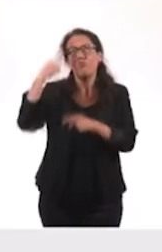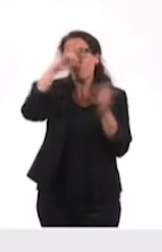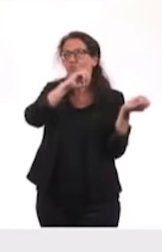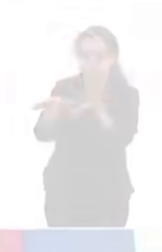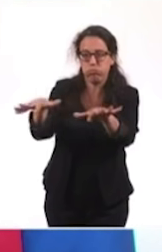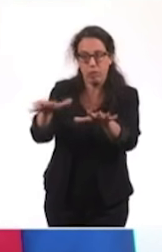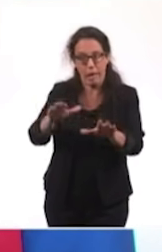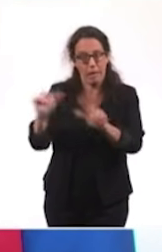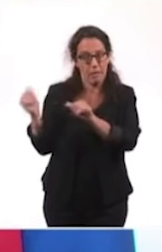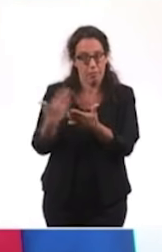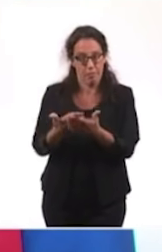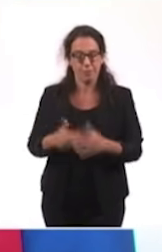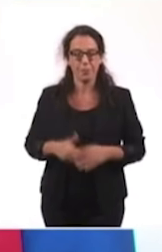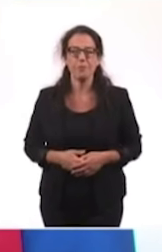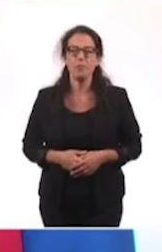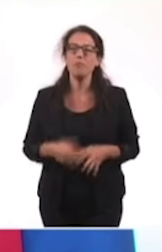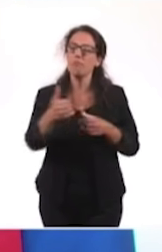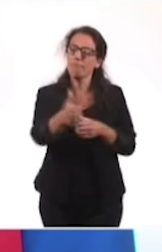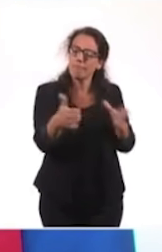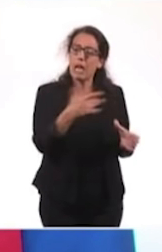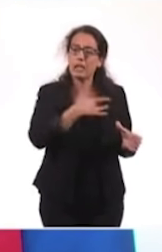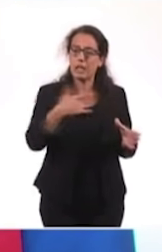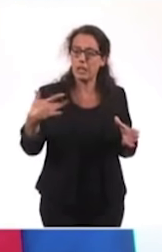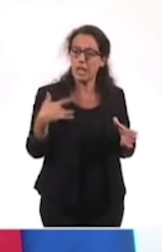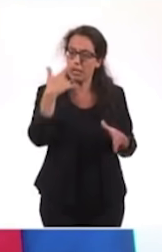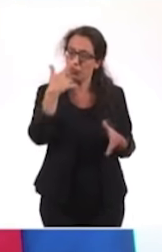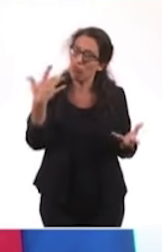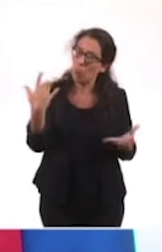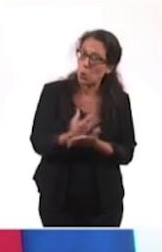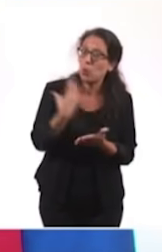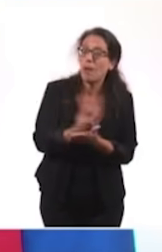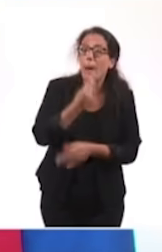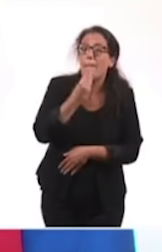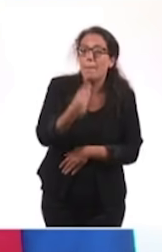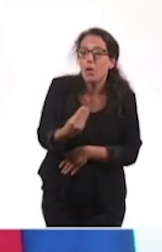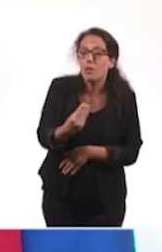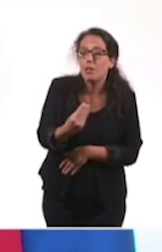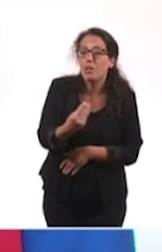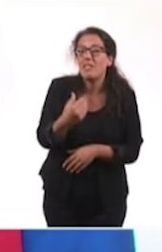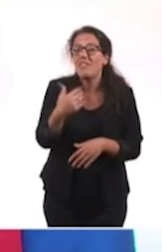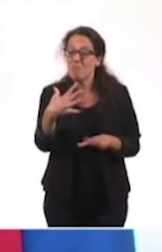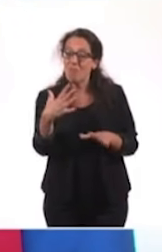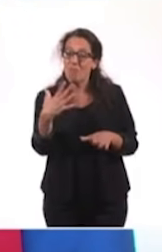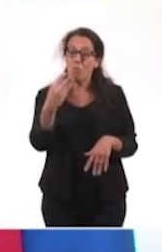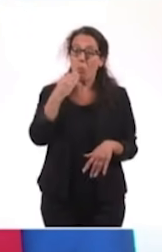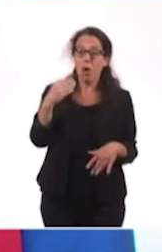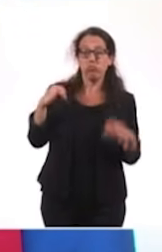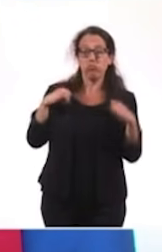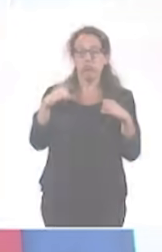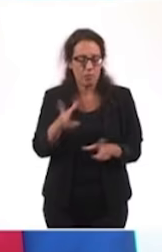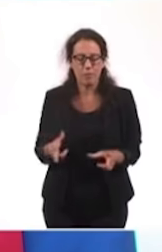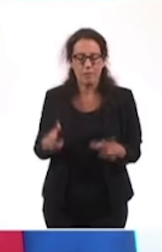être. Les nouvelles sont donc bonnes. Bonnes, mais pas suffisamment bonnes pour dire que tout redeviendrait